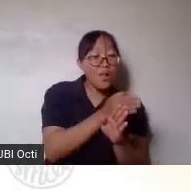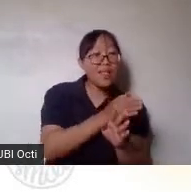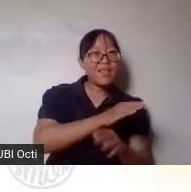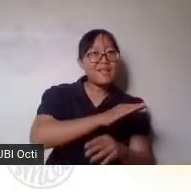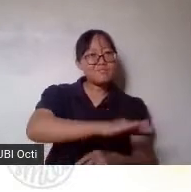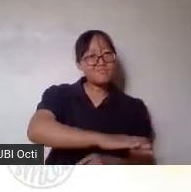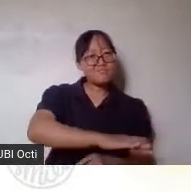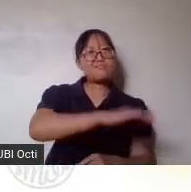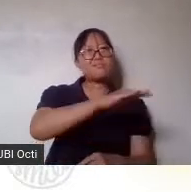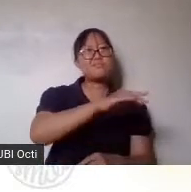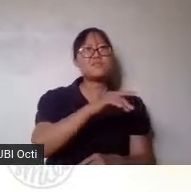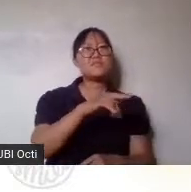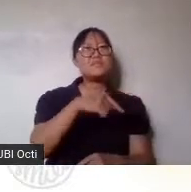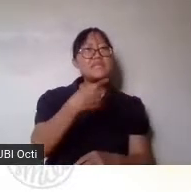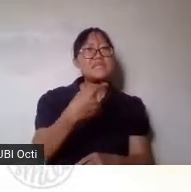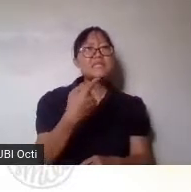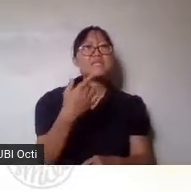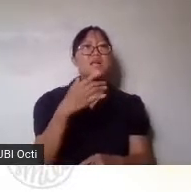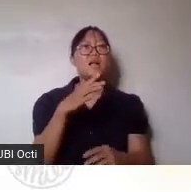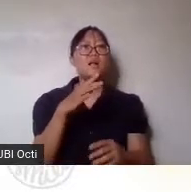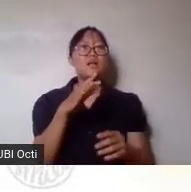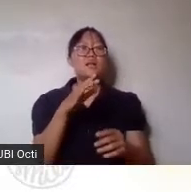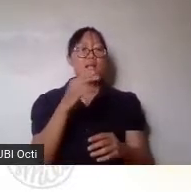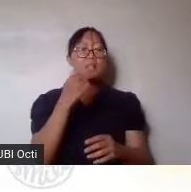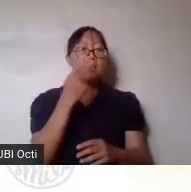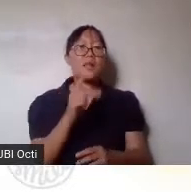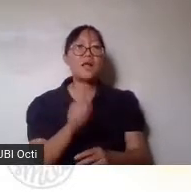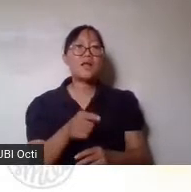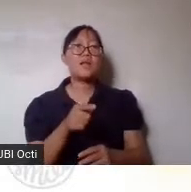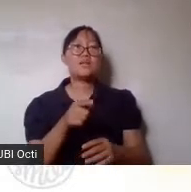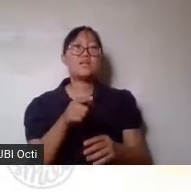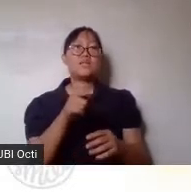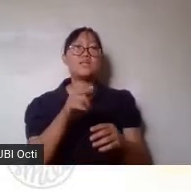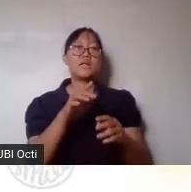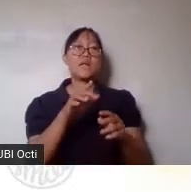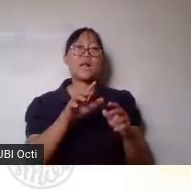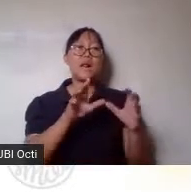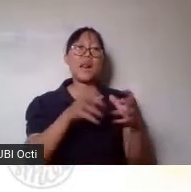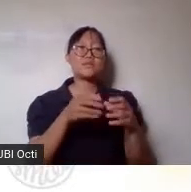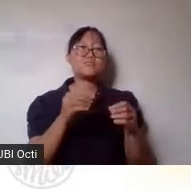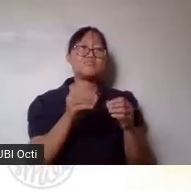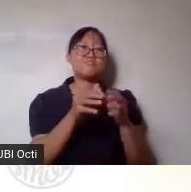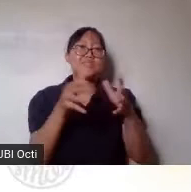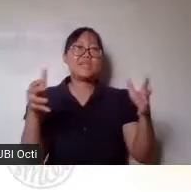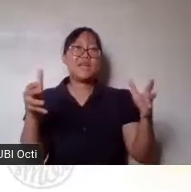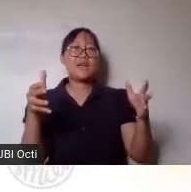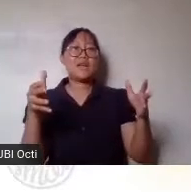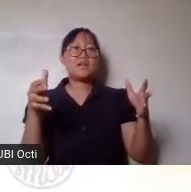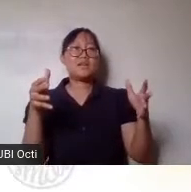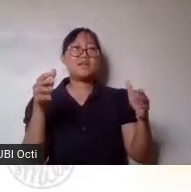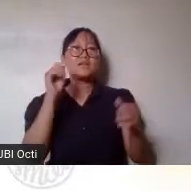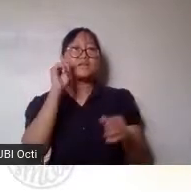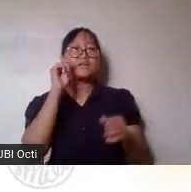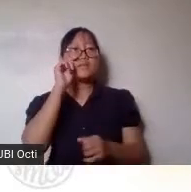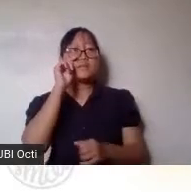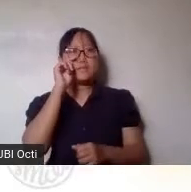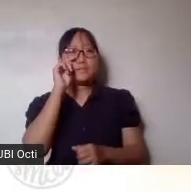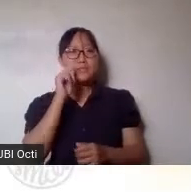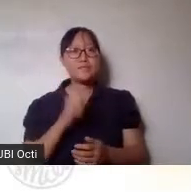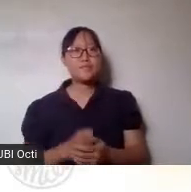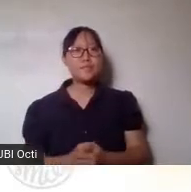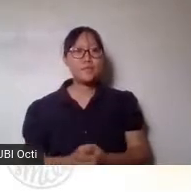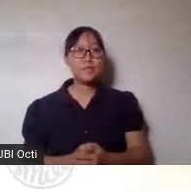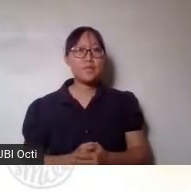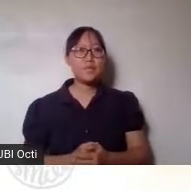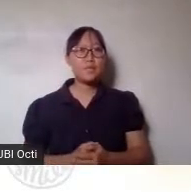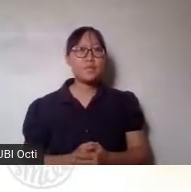besar, pada kelas yang kemudian sudah lebih di atasnya, kalau kita lakukan tes IQ dan anaknya bersamaan dengan